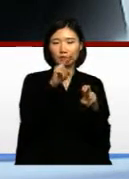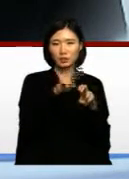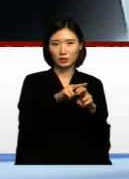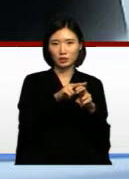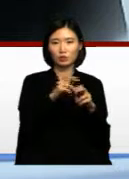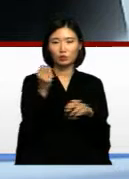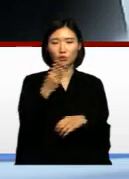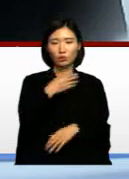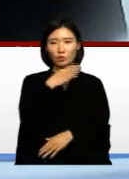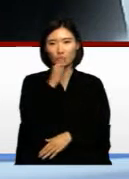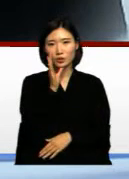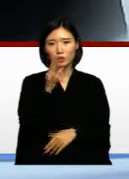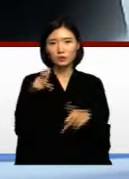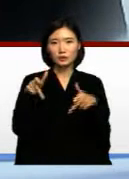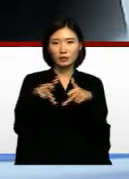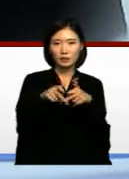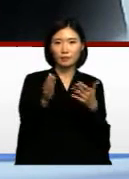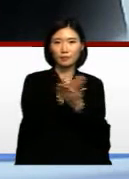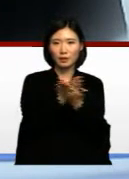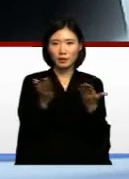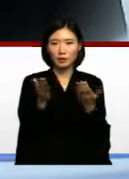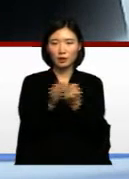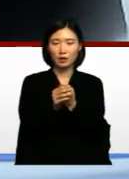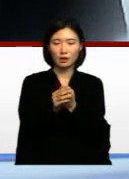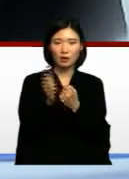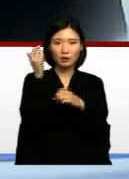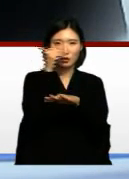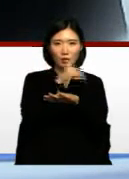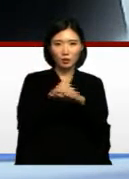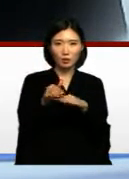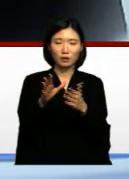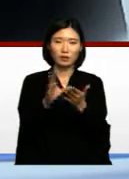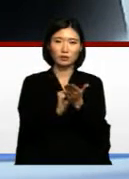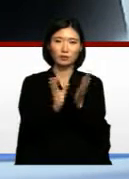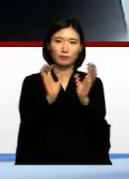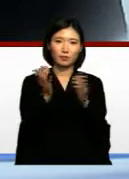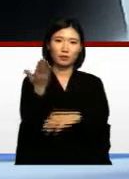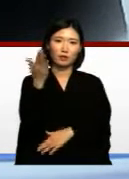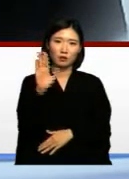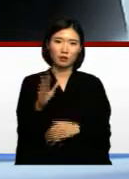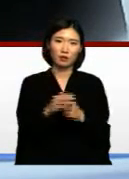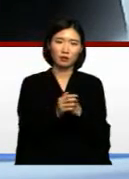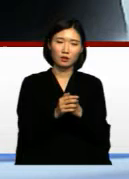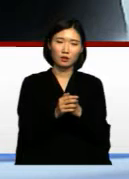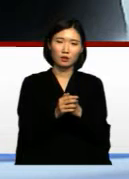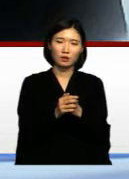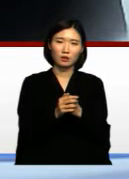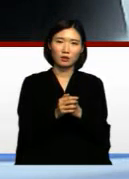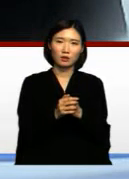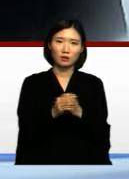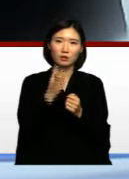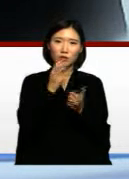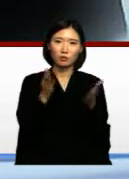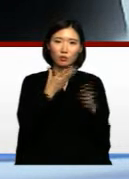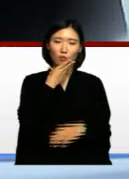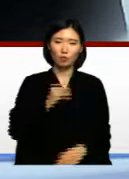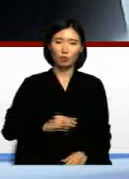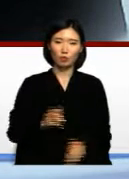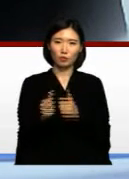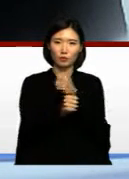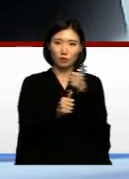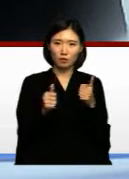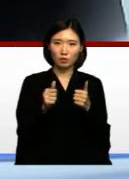분야와 노인 분야, 장애인 분야로 전략과제 토론회를 열었는데요. 김정필 기자가 경기도의회